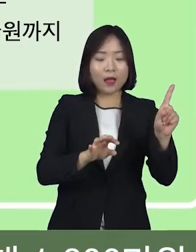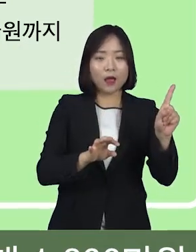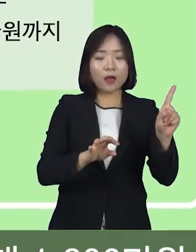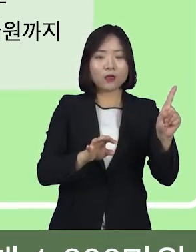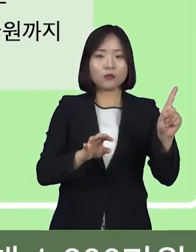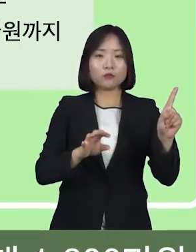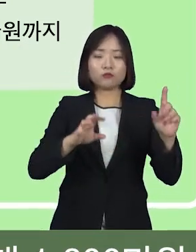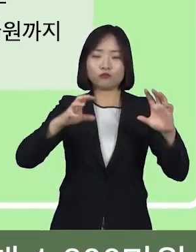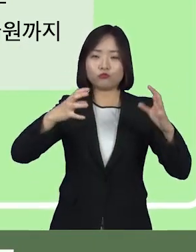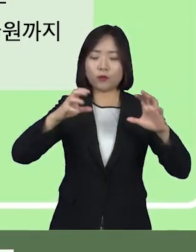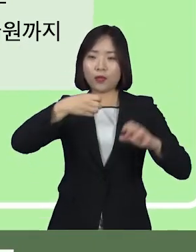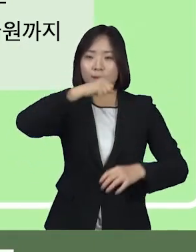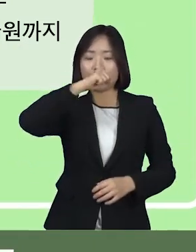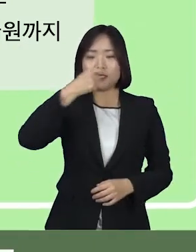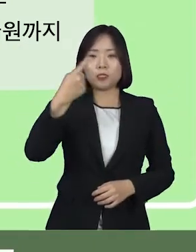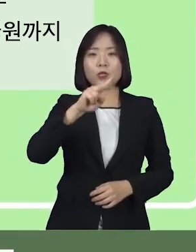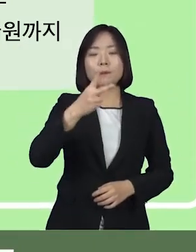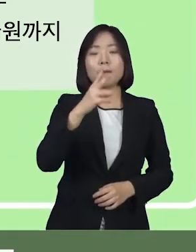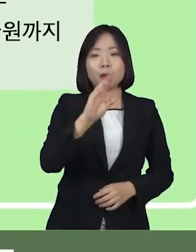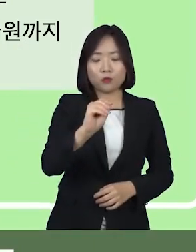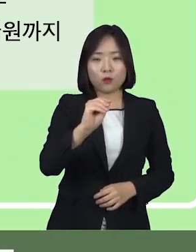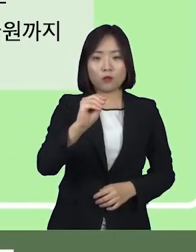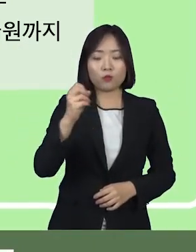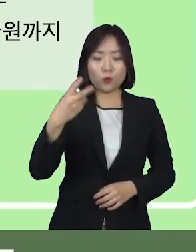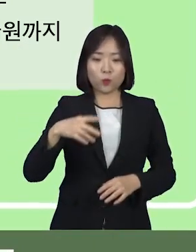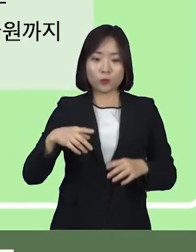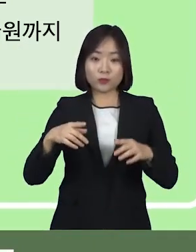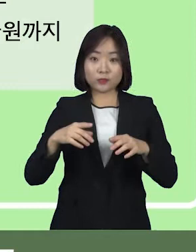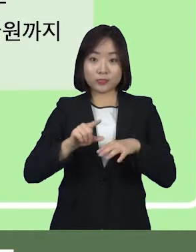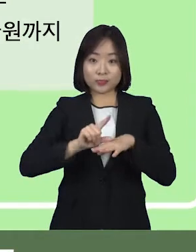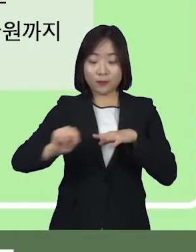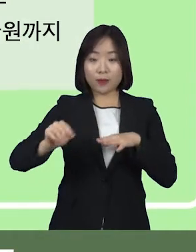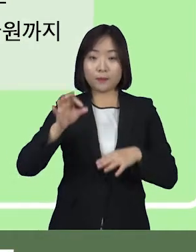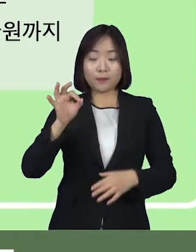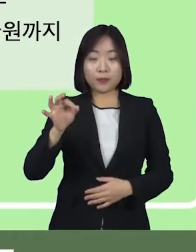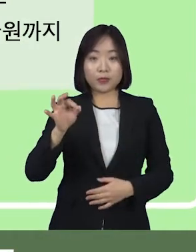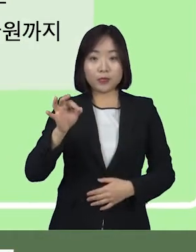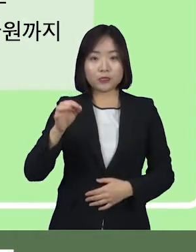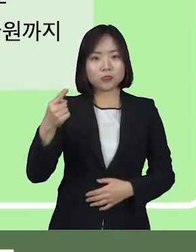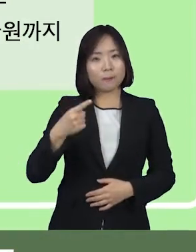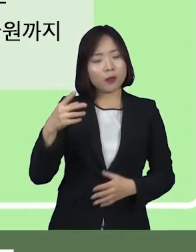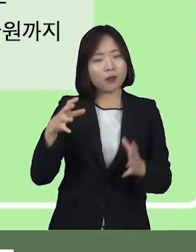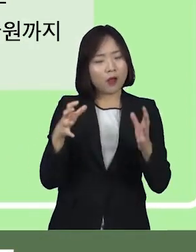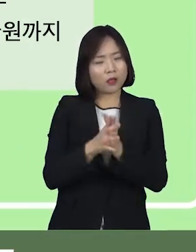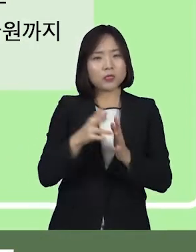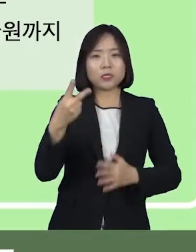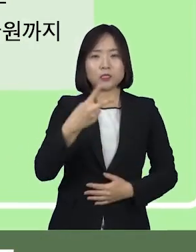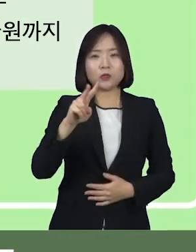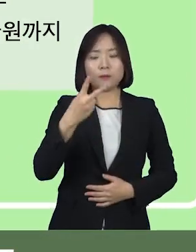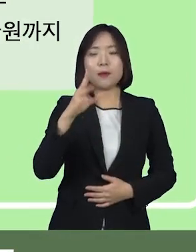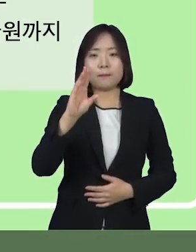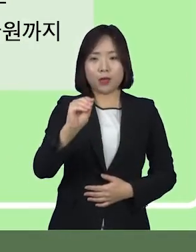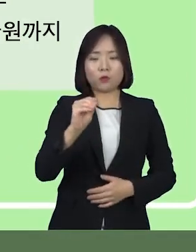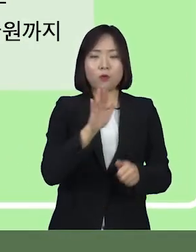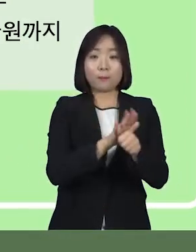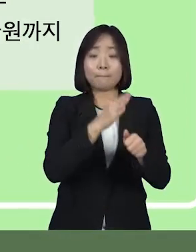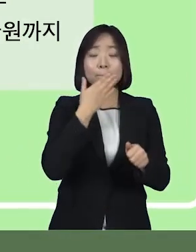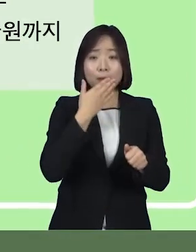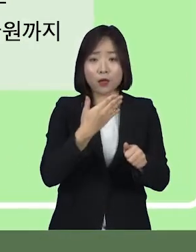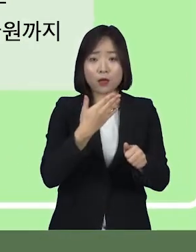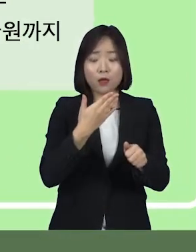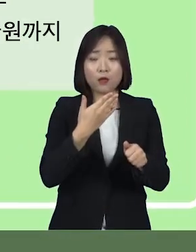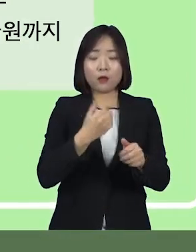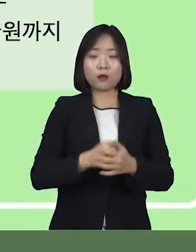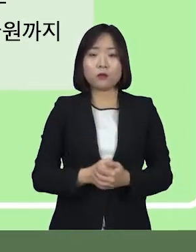최대 1,200만 원, 지방비 1,000만 원 등 총 2,200만 원까지의 보조금을 지원받을 수 있고 추가로